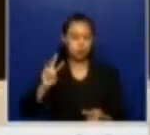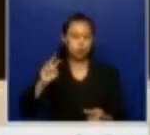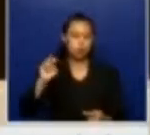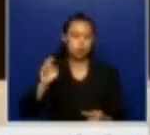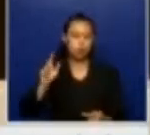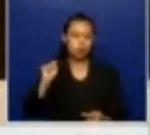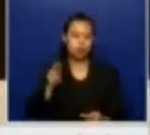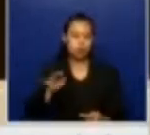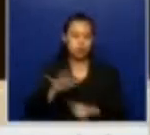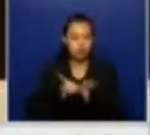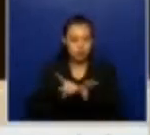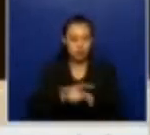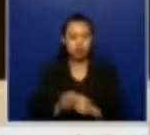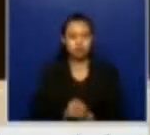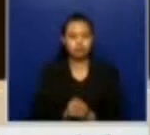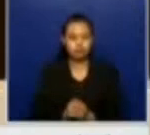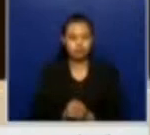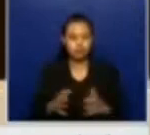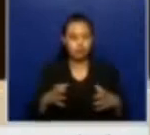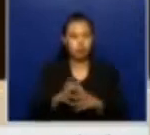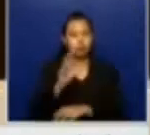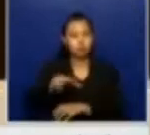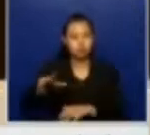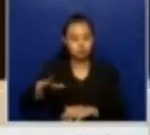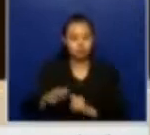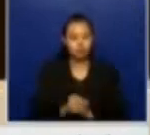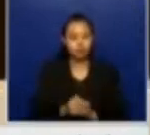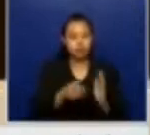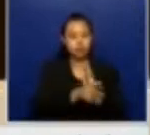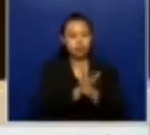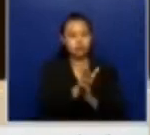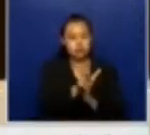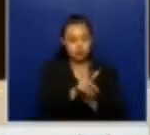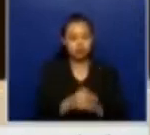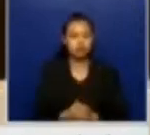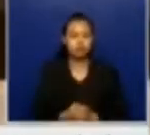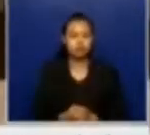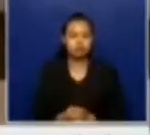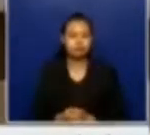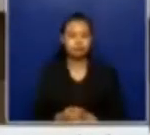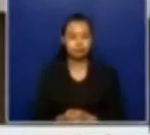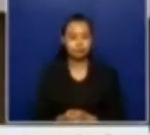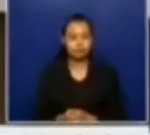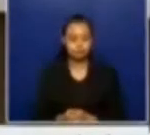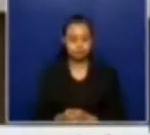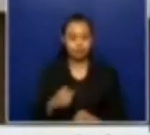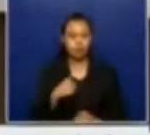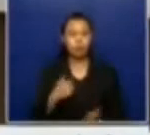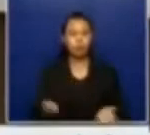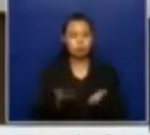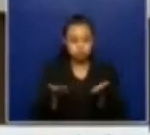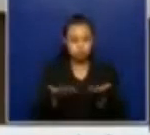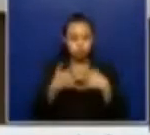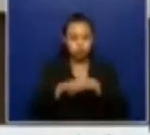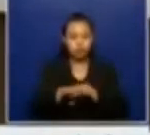ษฎรจังหวัดชัยภูมิพรรคเพื่อไทยกระผมขออภิปรายสนับสนุนญัตติที่